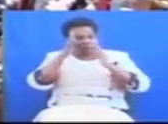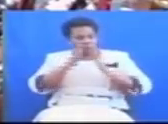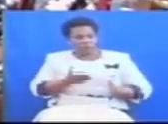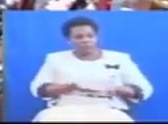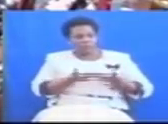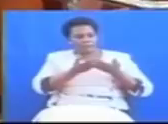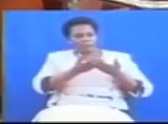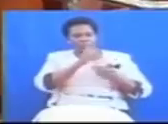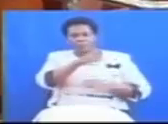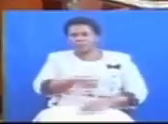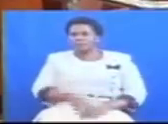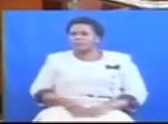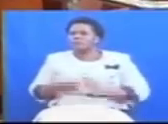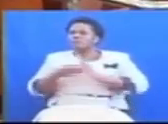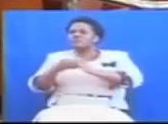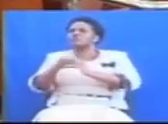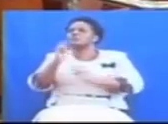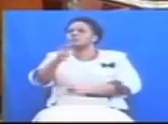Mwongozo wa spika.